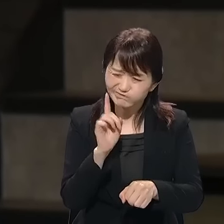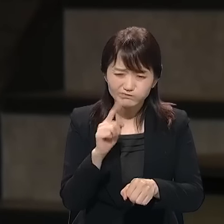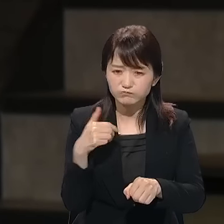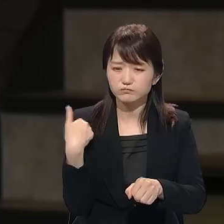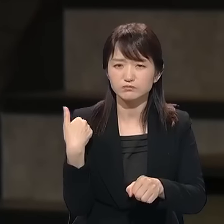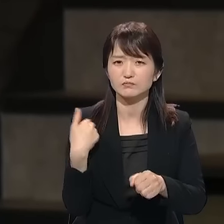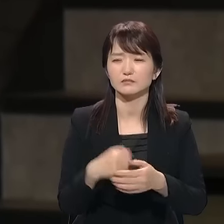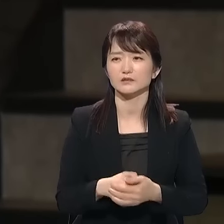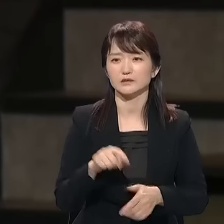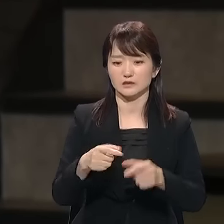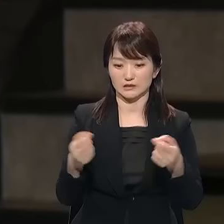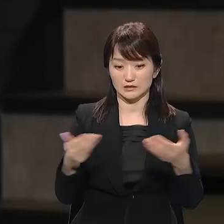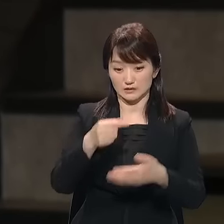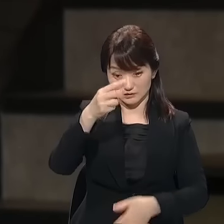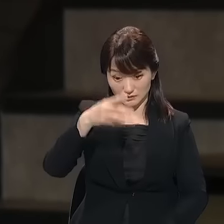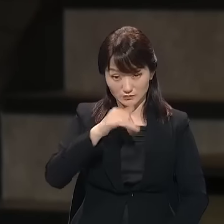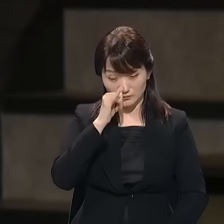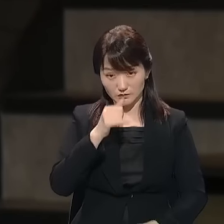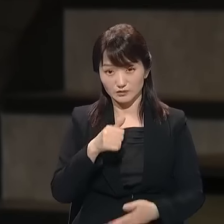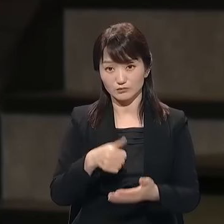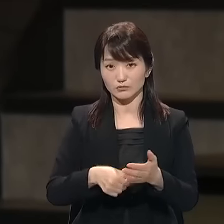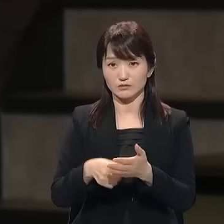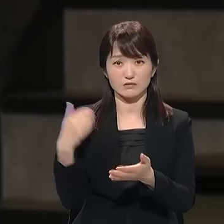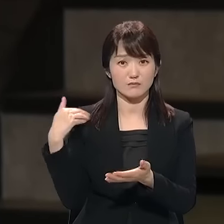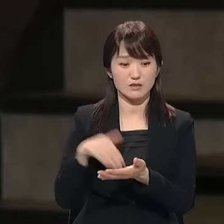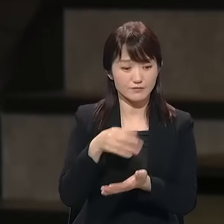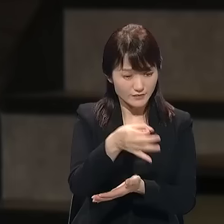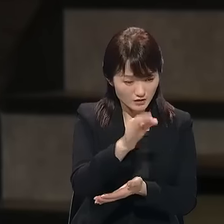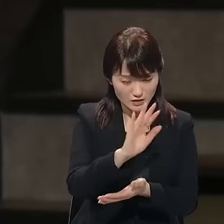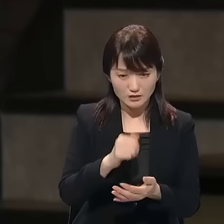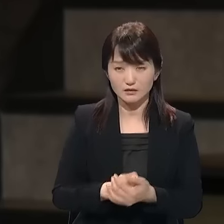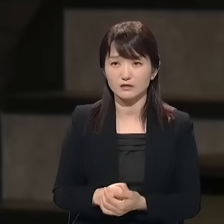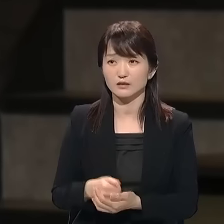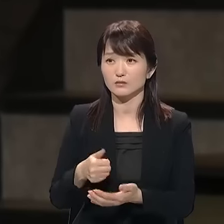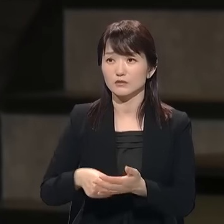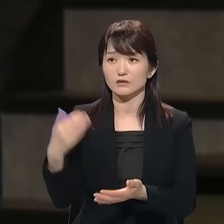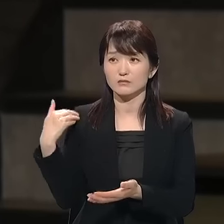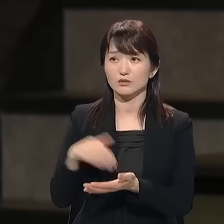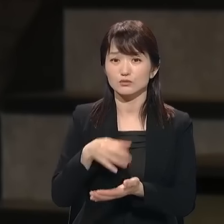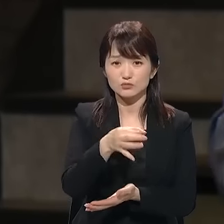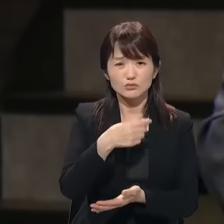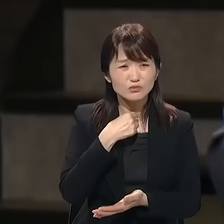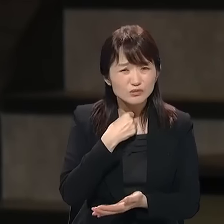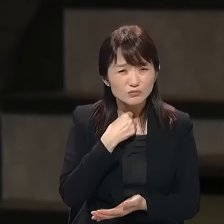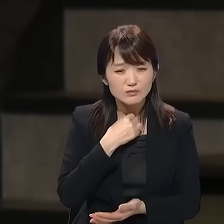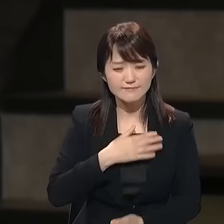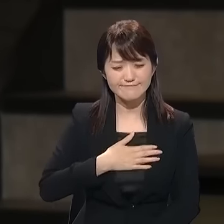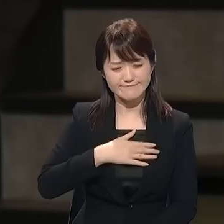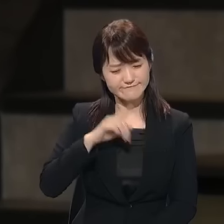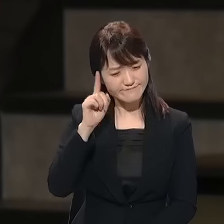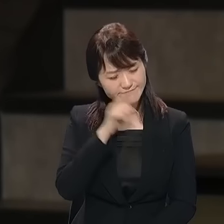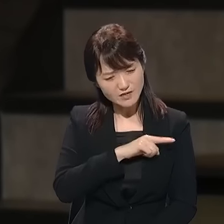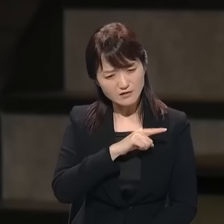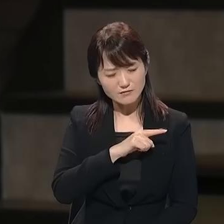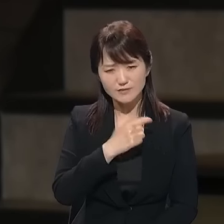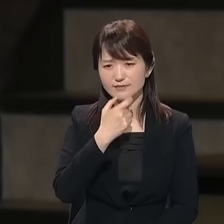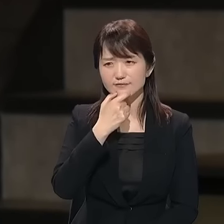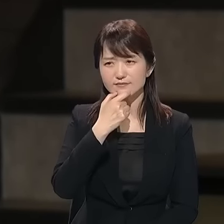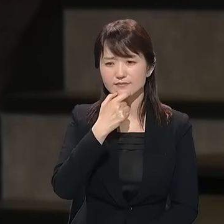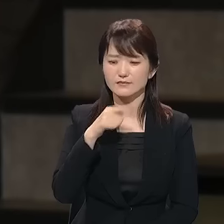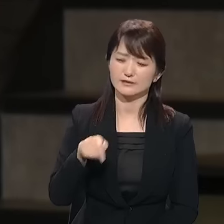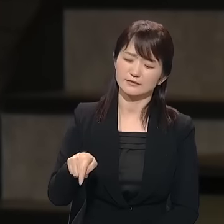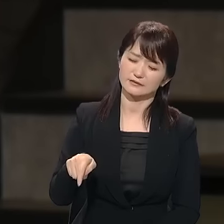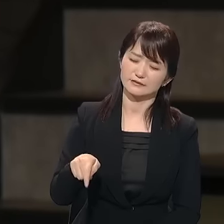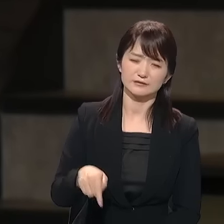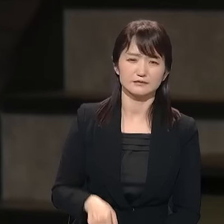이제 이런 일이 여러 차례 있고 또 환불도 안 해준다 그랬고, 환불을 해주고 싶었는데 기분 나빠서 안 해줬다, 이런 좀 변명도 좀 궁색하게